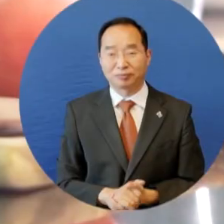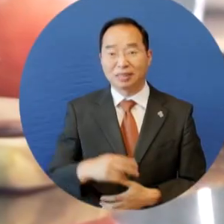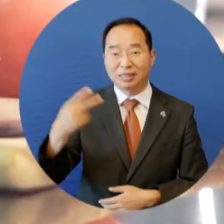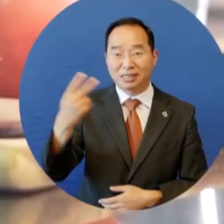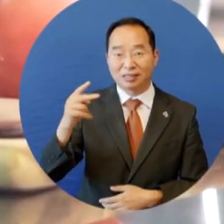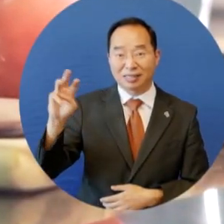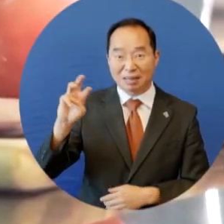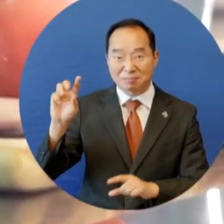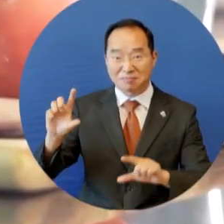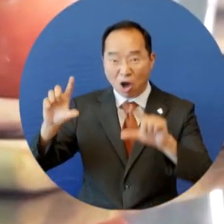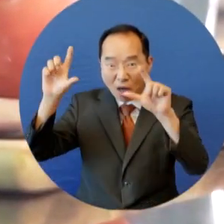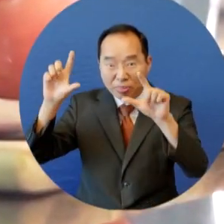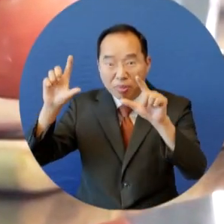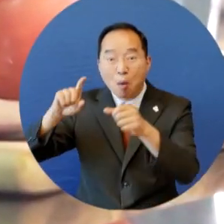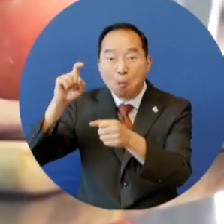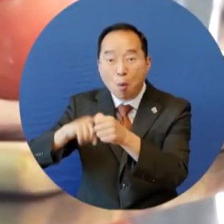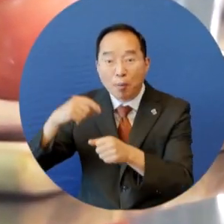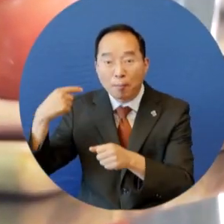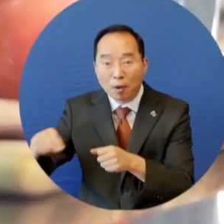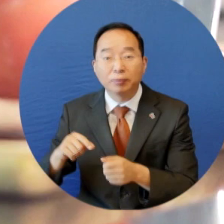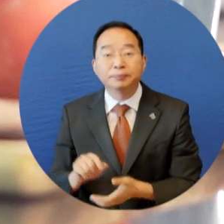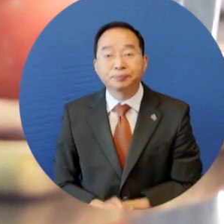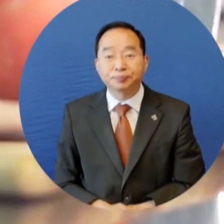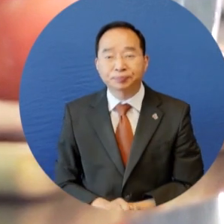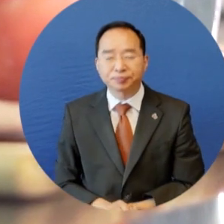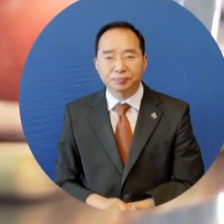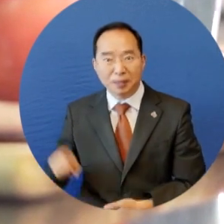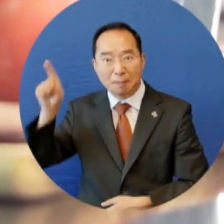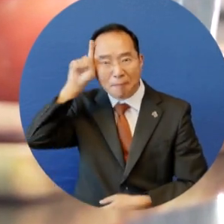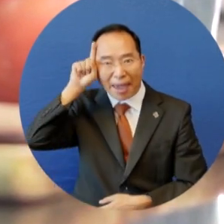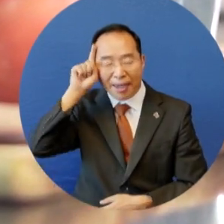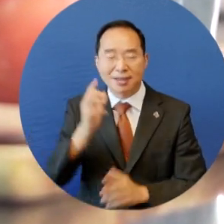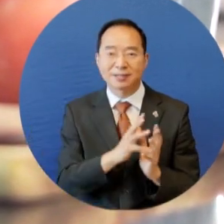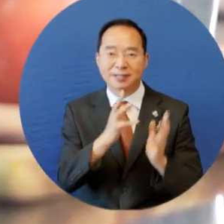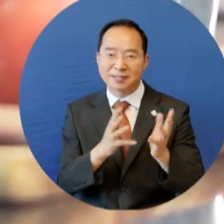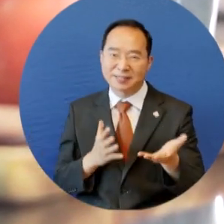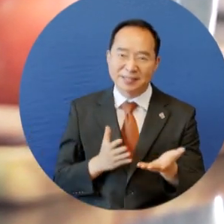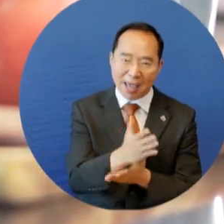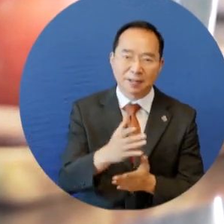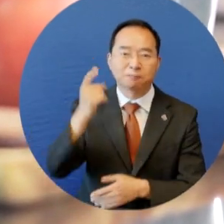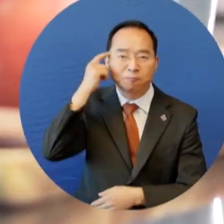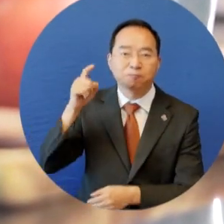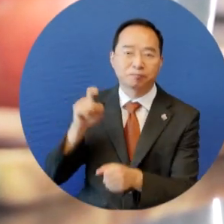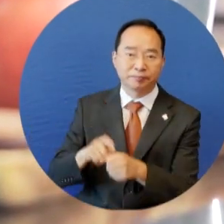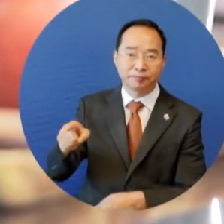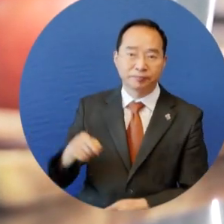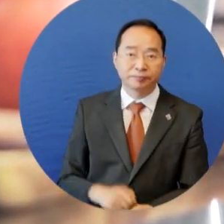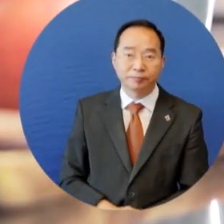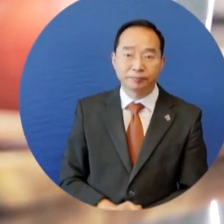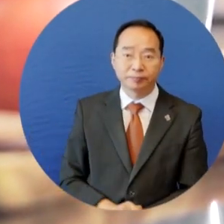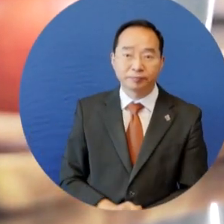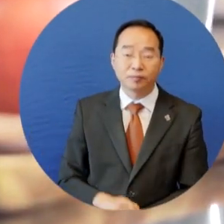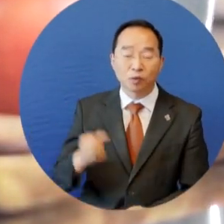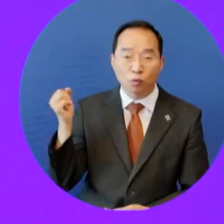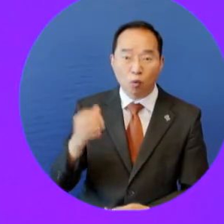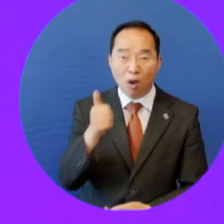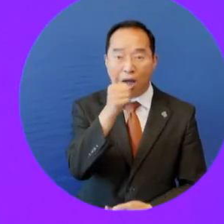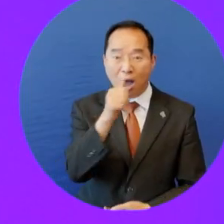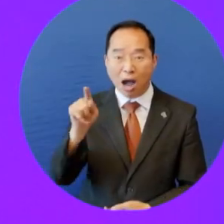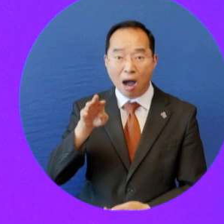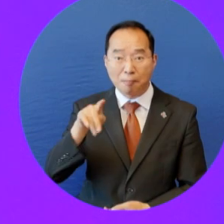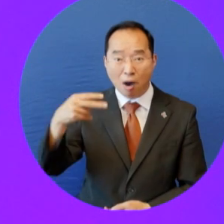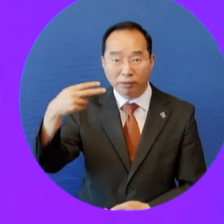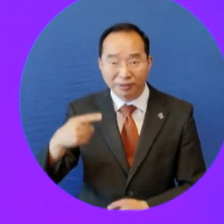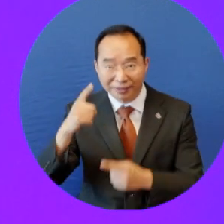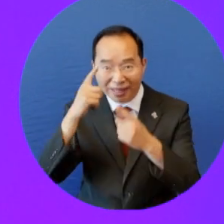것은 2030년까지 예일 대학 다이닝 사업부의 목표는 100% 채식을 제공한다는 것이었습니다. 이